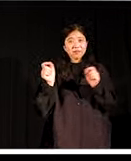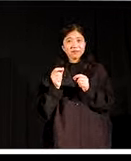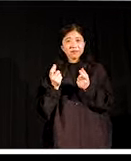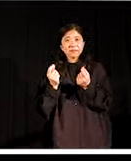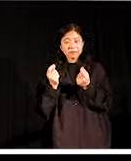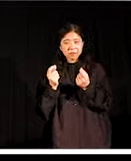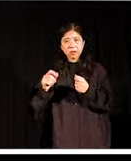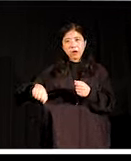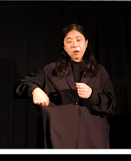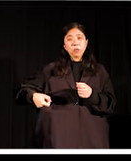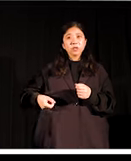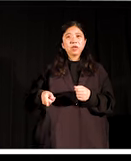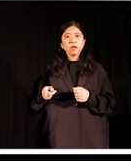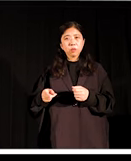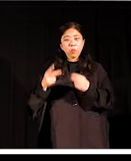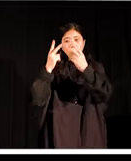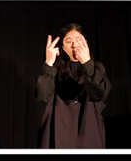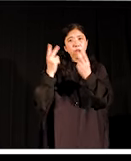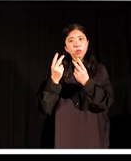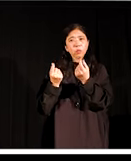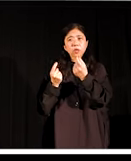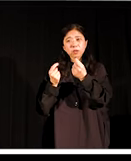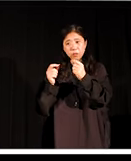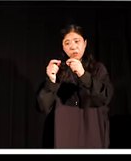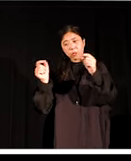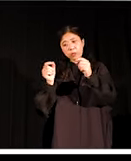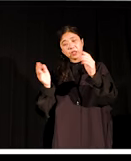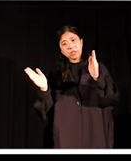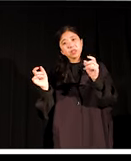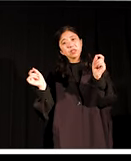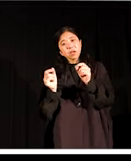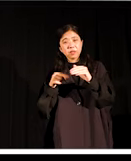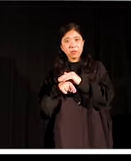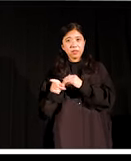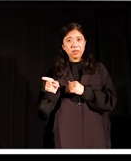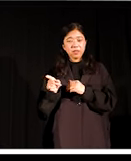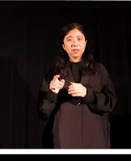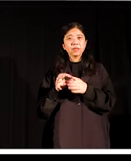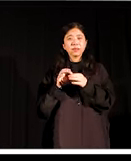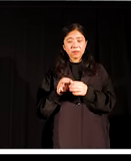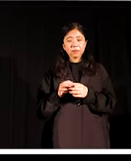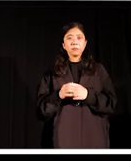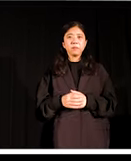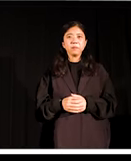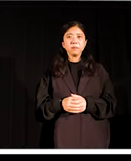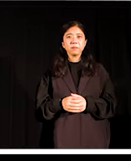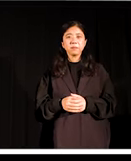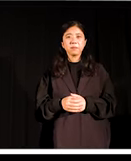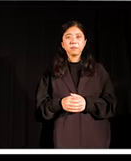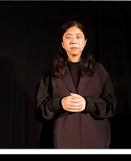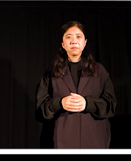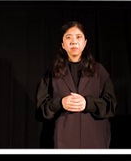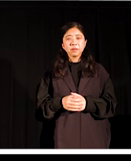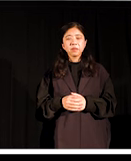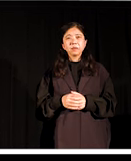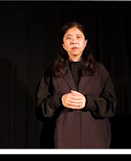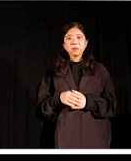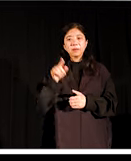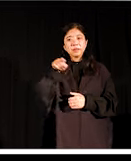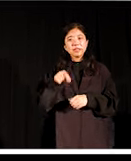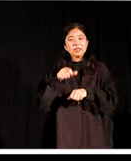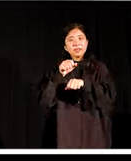カンボジアとあの北海道が同じぐらいの距離になりますですのでそういった近い距離っていうのをあのアジアと近いのを生かして人材